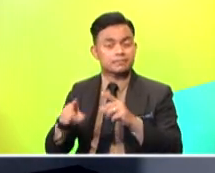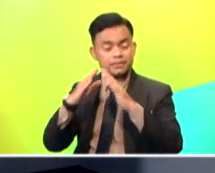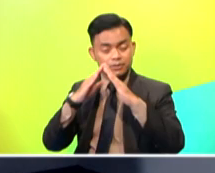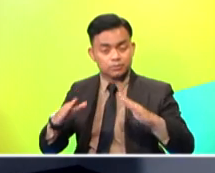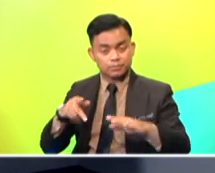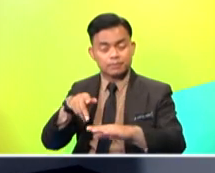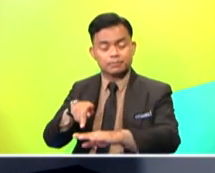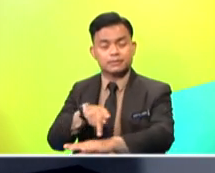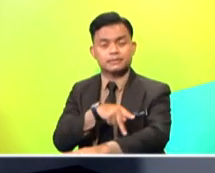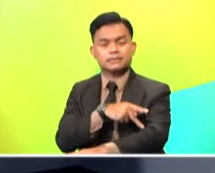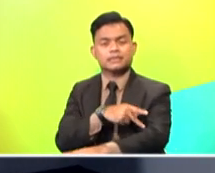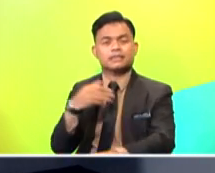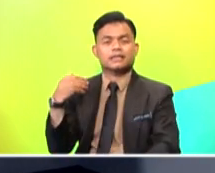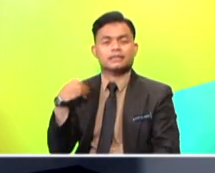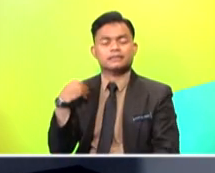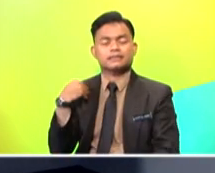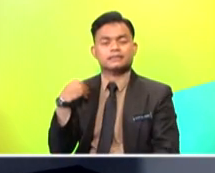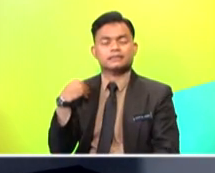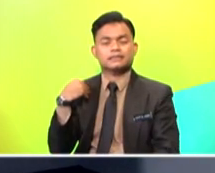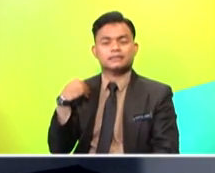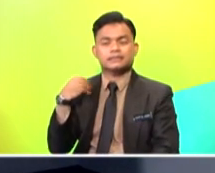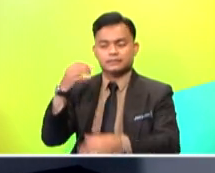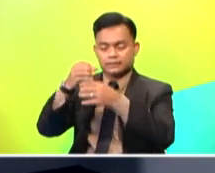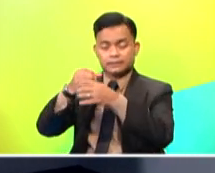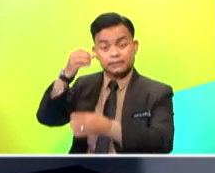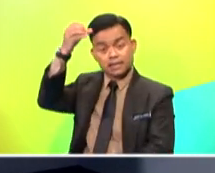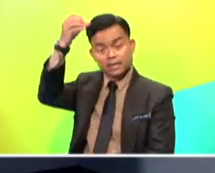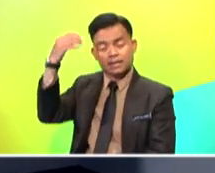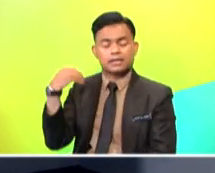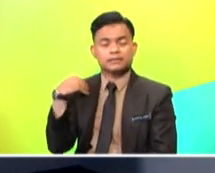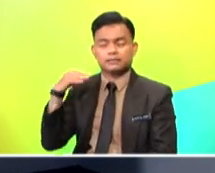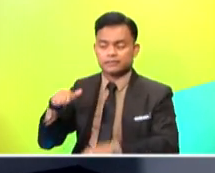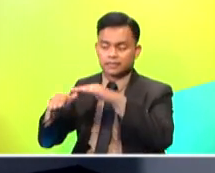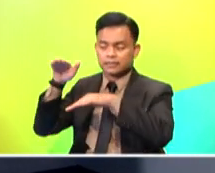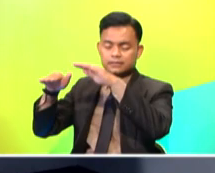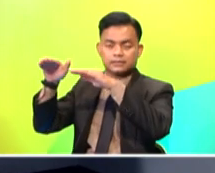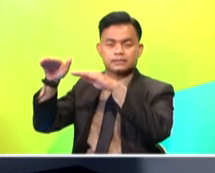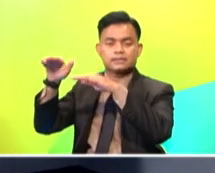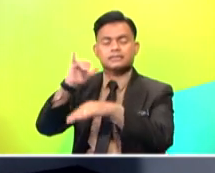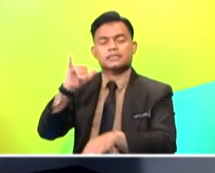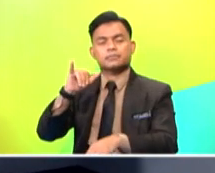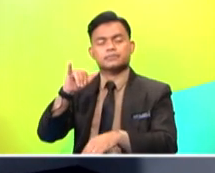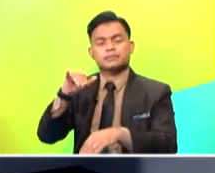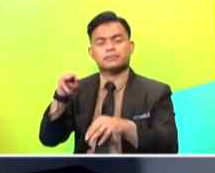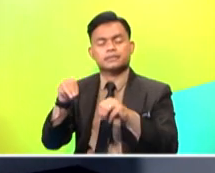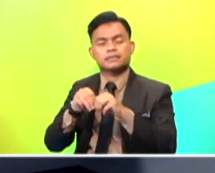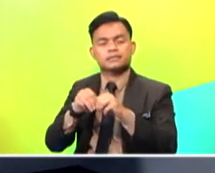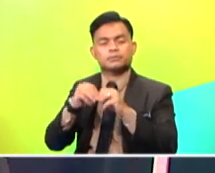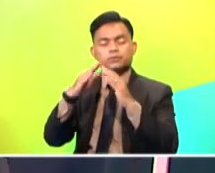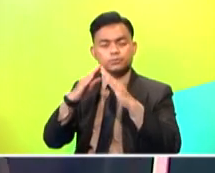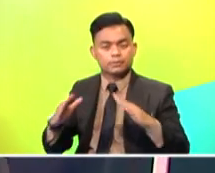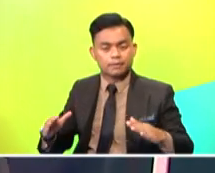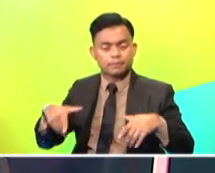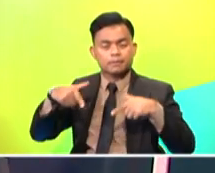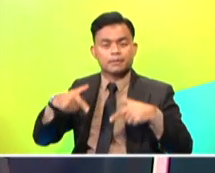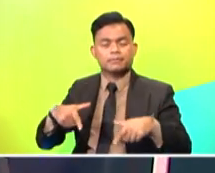ada tiang, ada tangga macam rumah papan. Ini ialah rumah panjang. Rumah mana